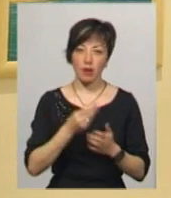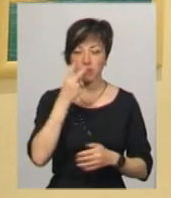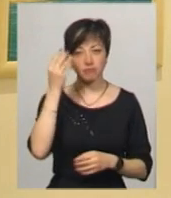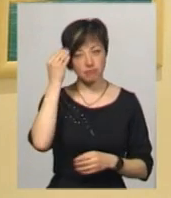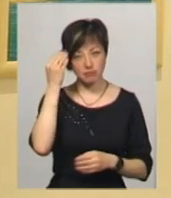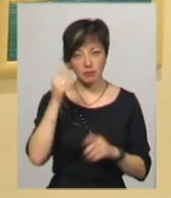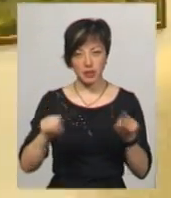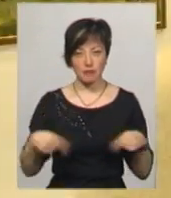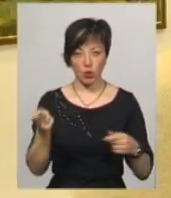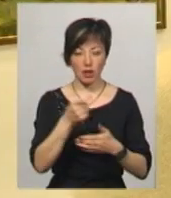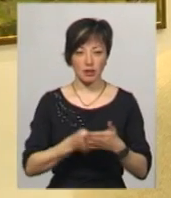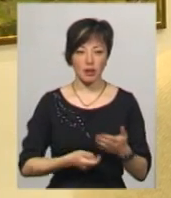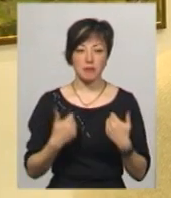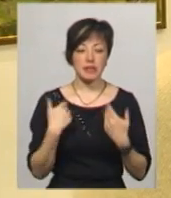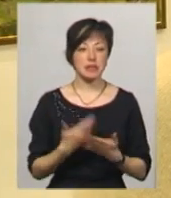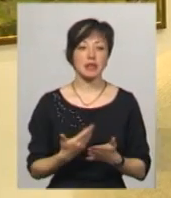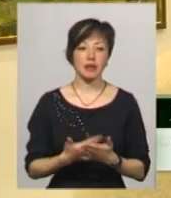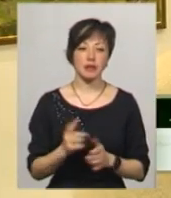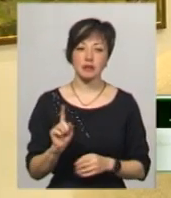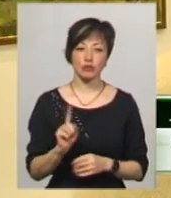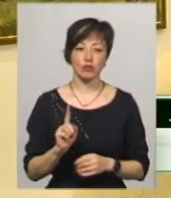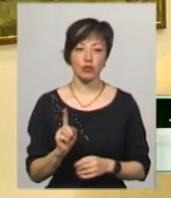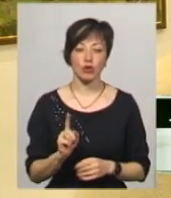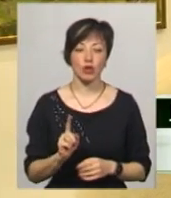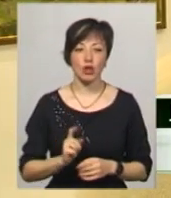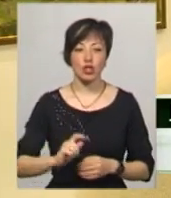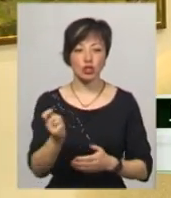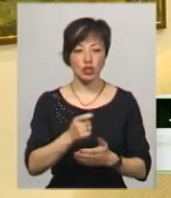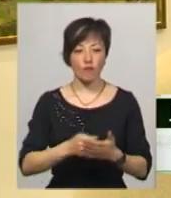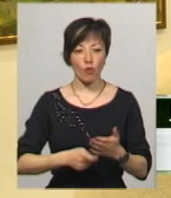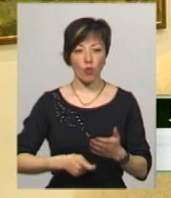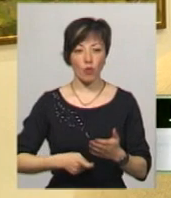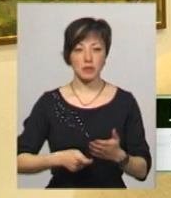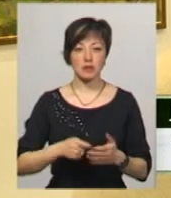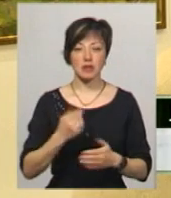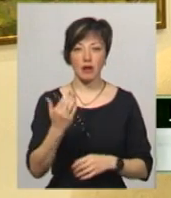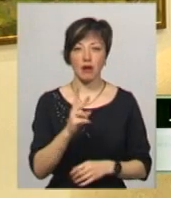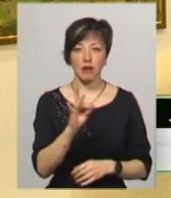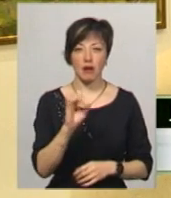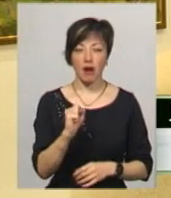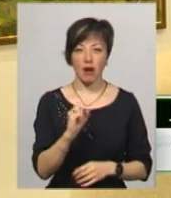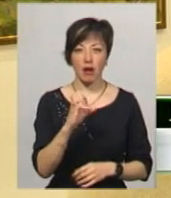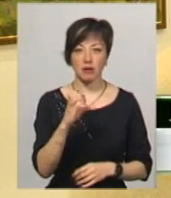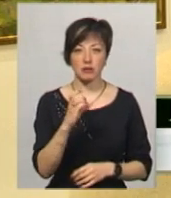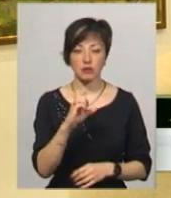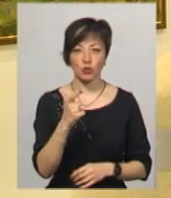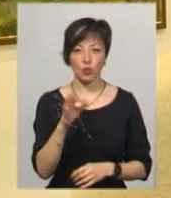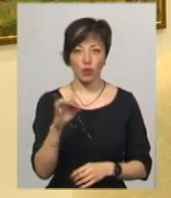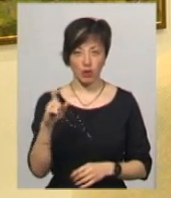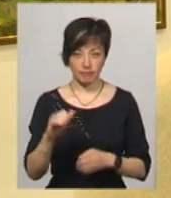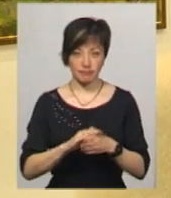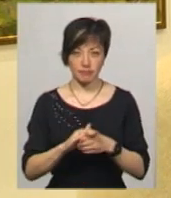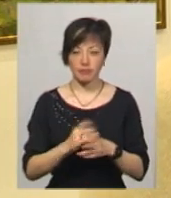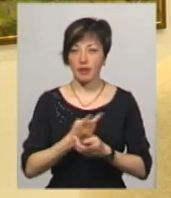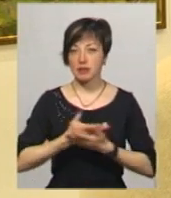при створенні картин. Мені здається, що живопис Красьохи настільки